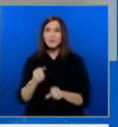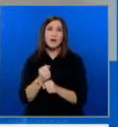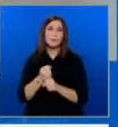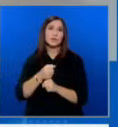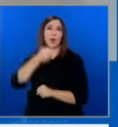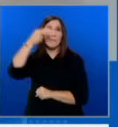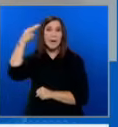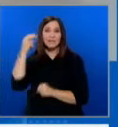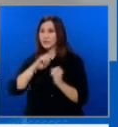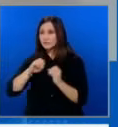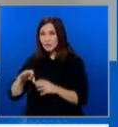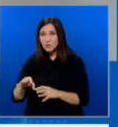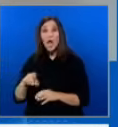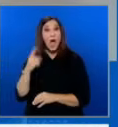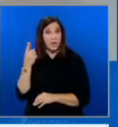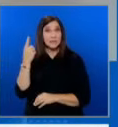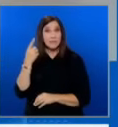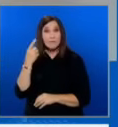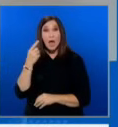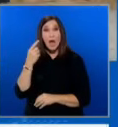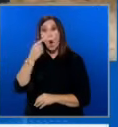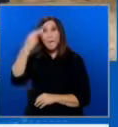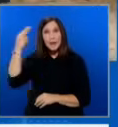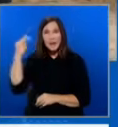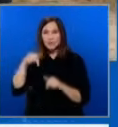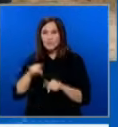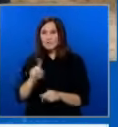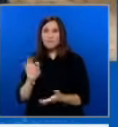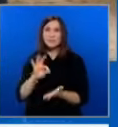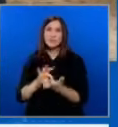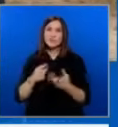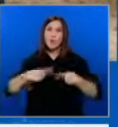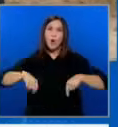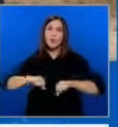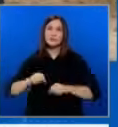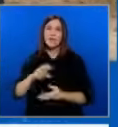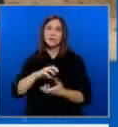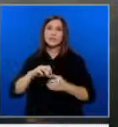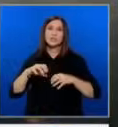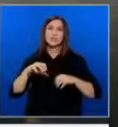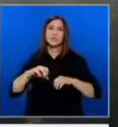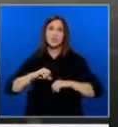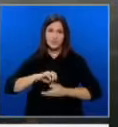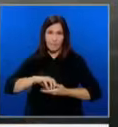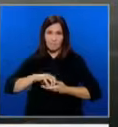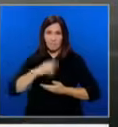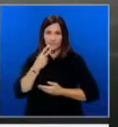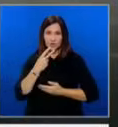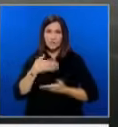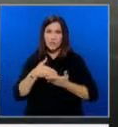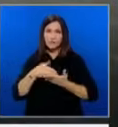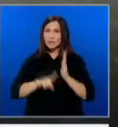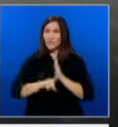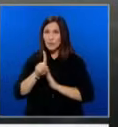пък самият оператор на сметището днес не присъстваше на областния кризисен щаб. Ето и подробностите.